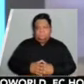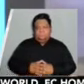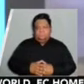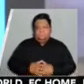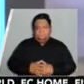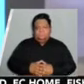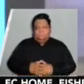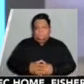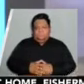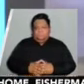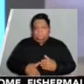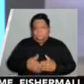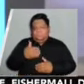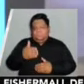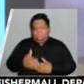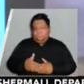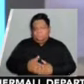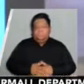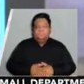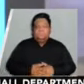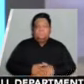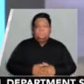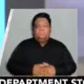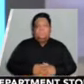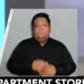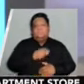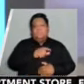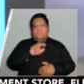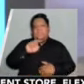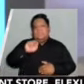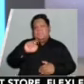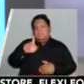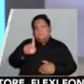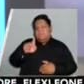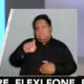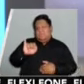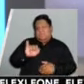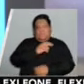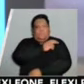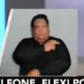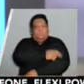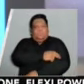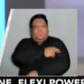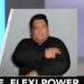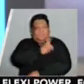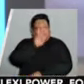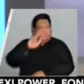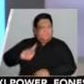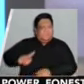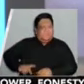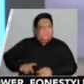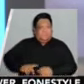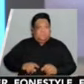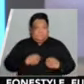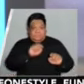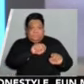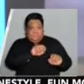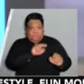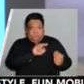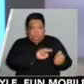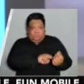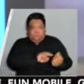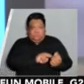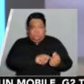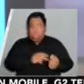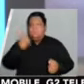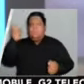Itinanggi ng isang nurse ng National Kidney and Transplant Institute ang paratang na siya ang utak sa nabisong illegal na